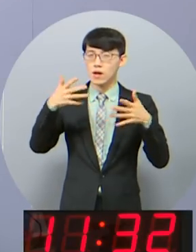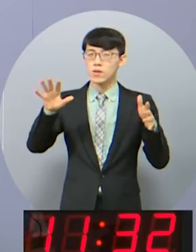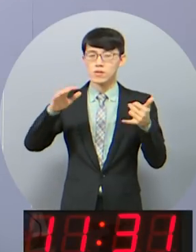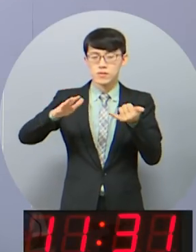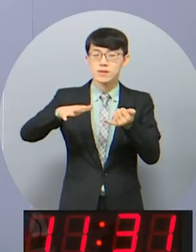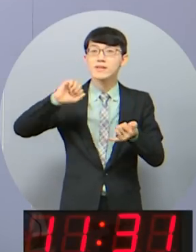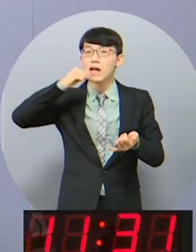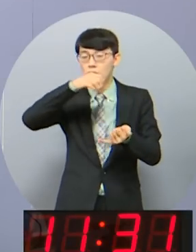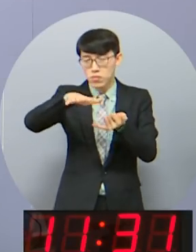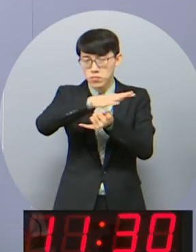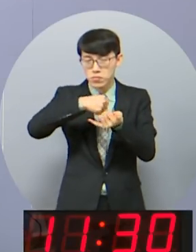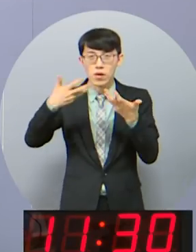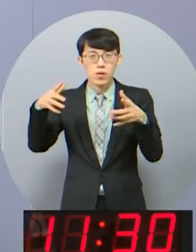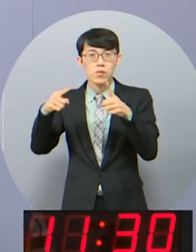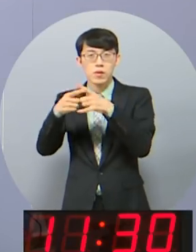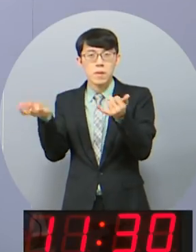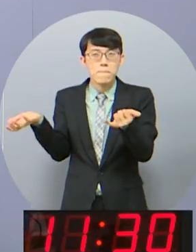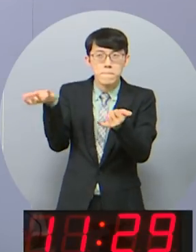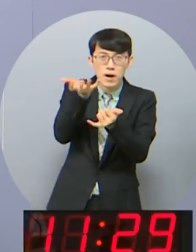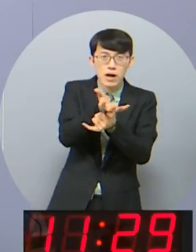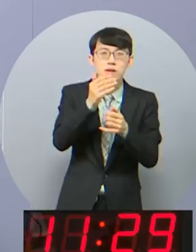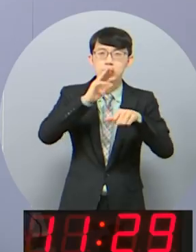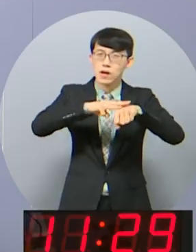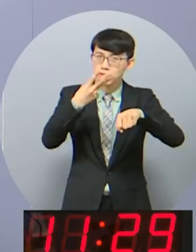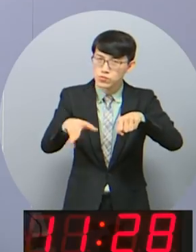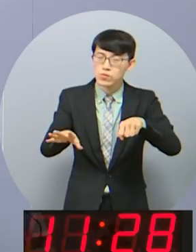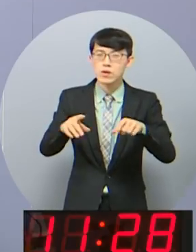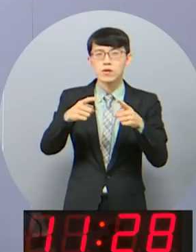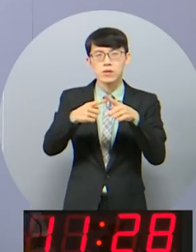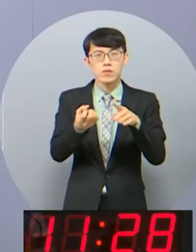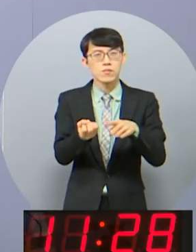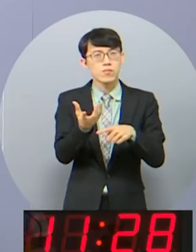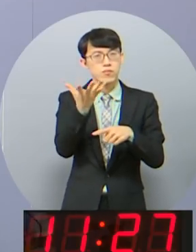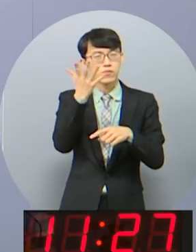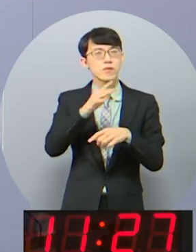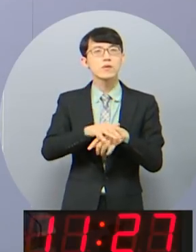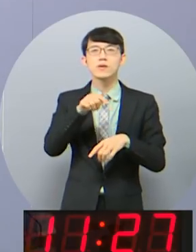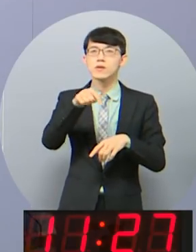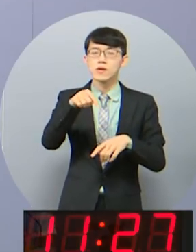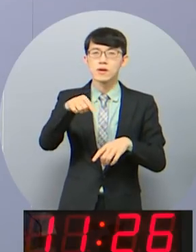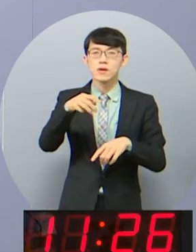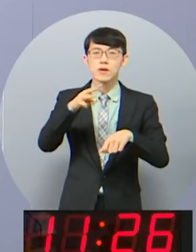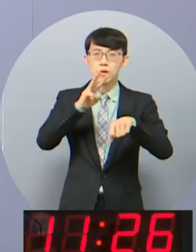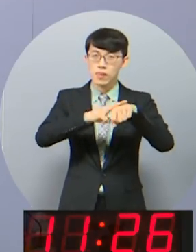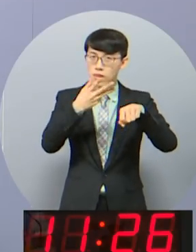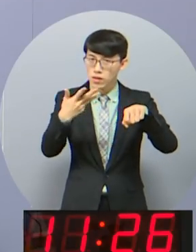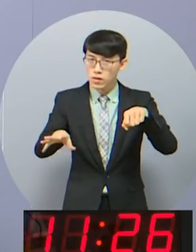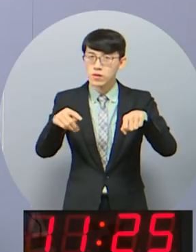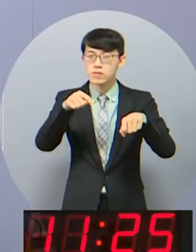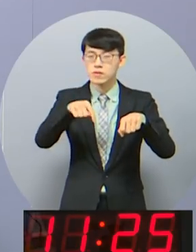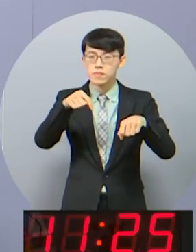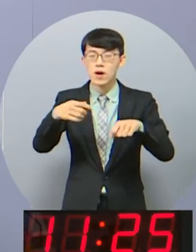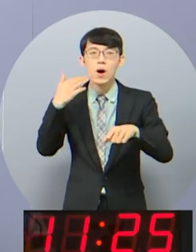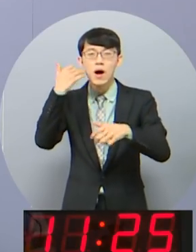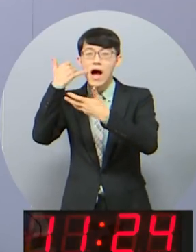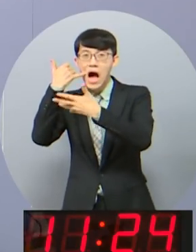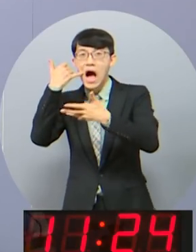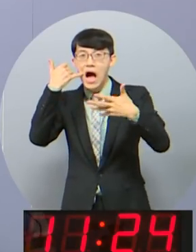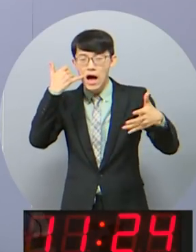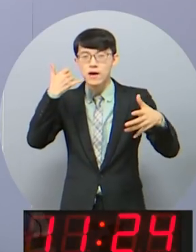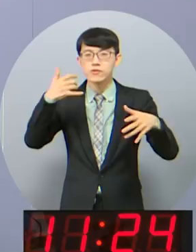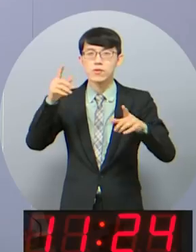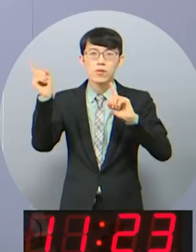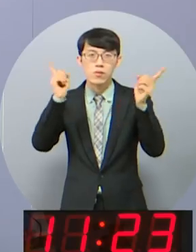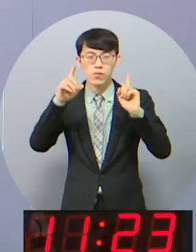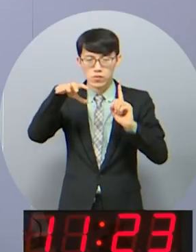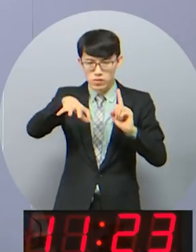水不是首选的好所在，啊，所以这个淡海，咱这個淡水啊，会使讲海水的地方，啊，来个改造，